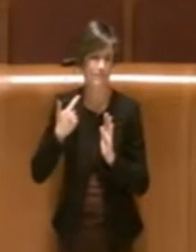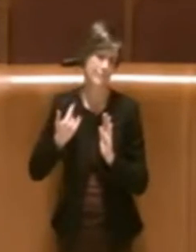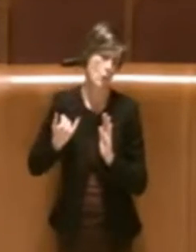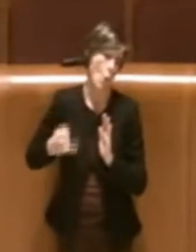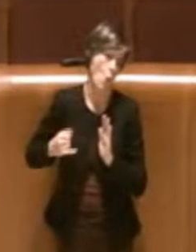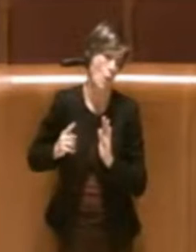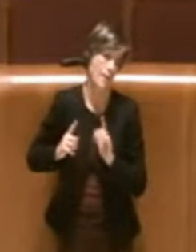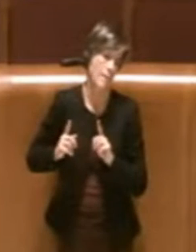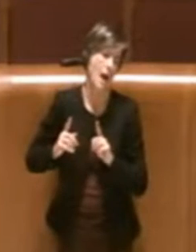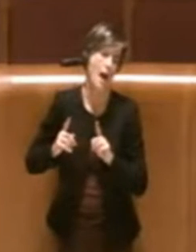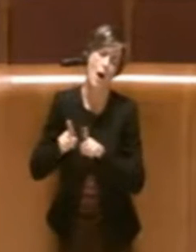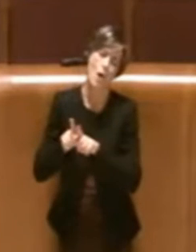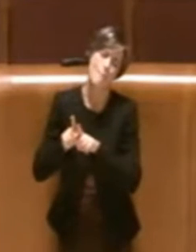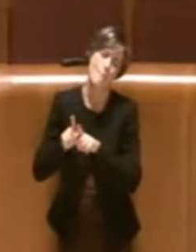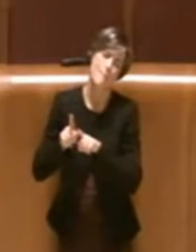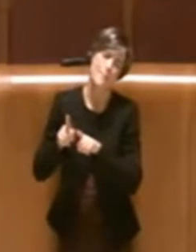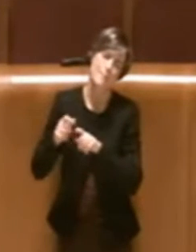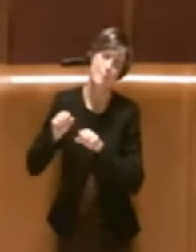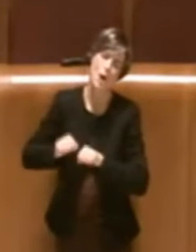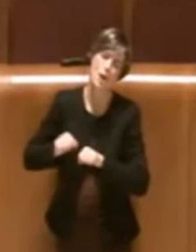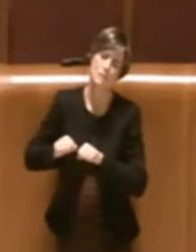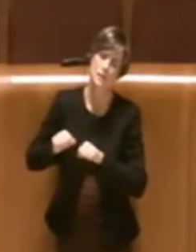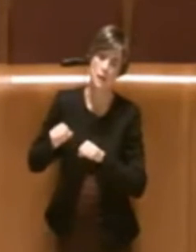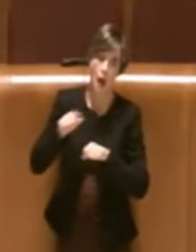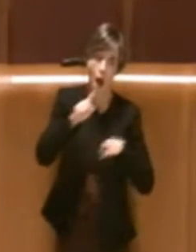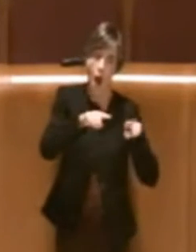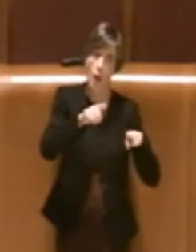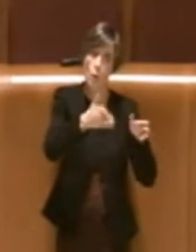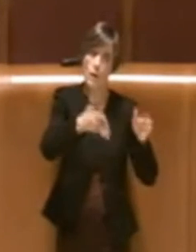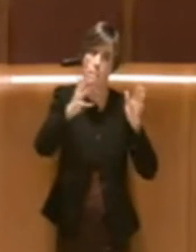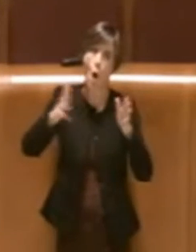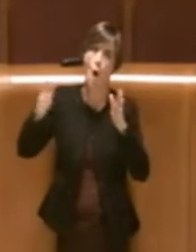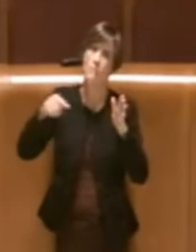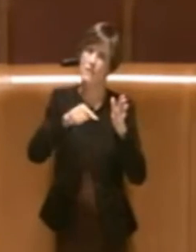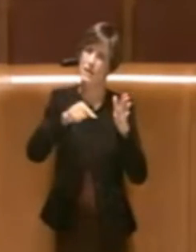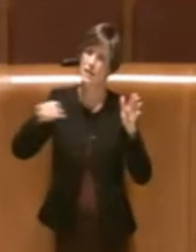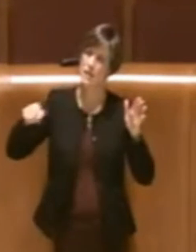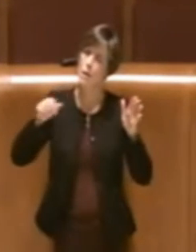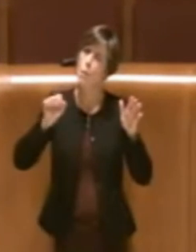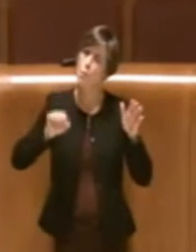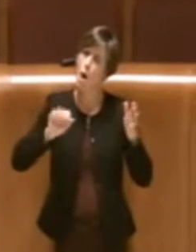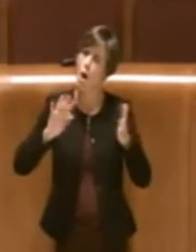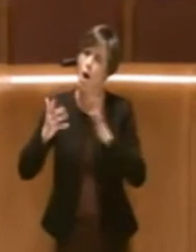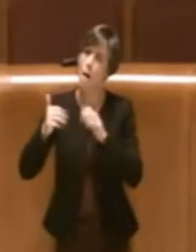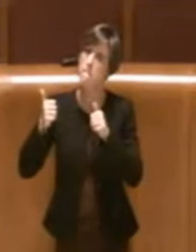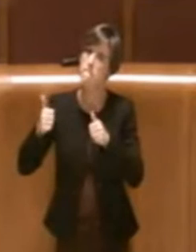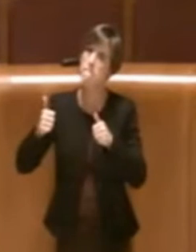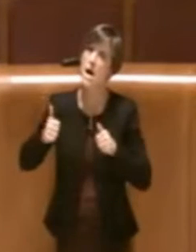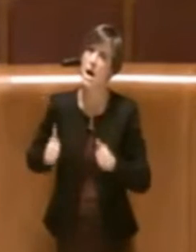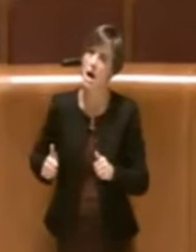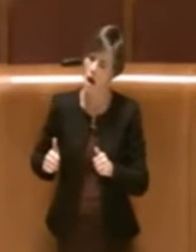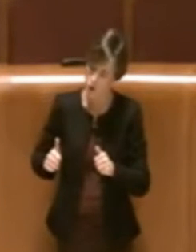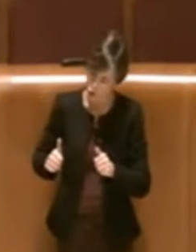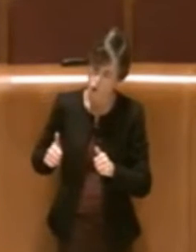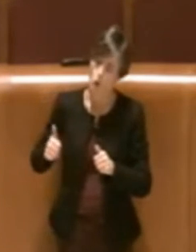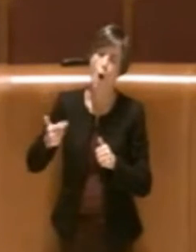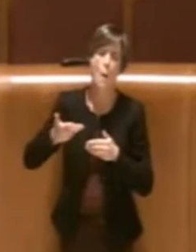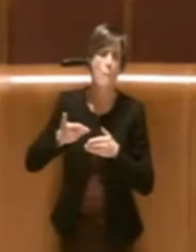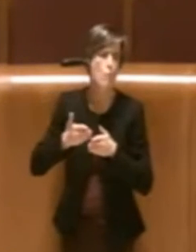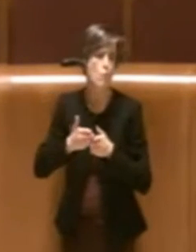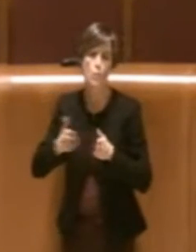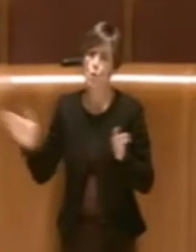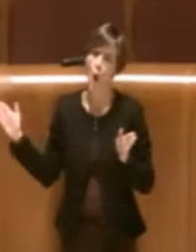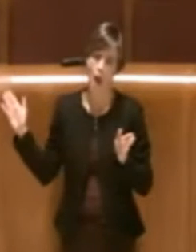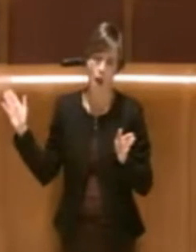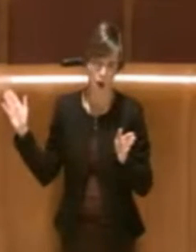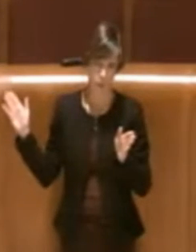possibilità per alcuni di questi immobili di poter partecipare ad un bando ancor più ampio, che è